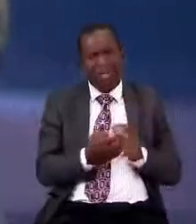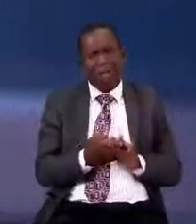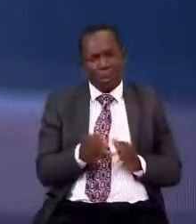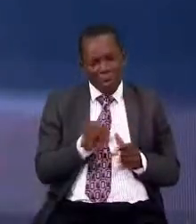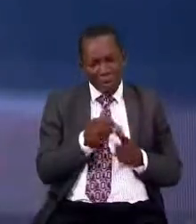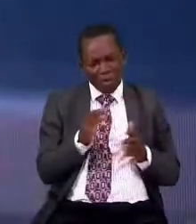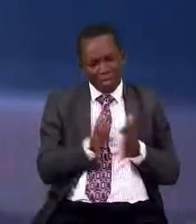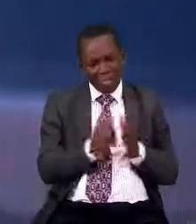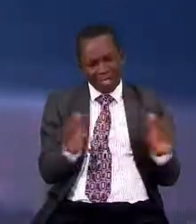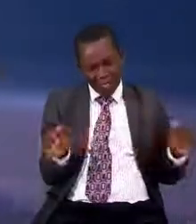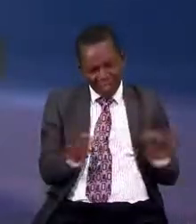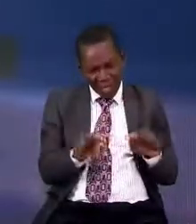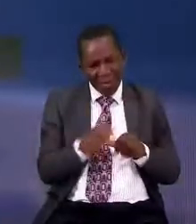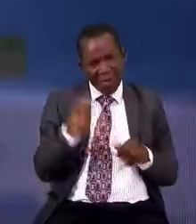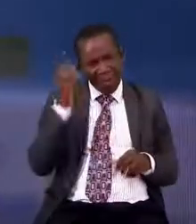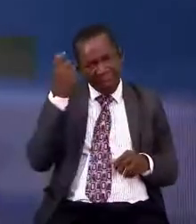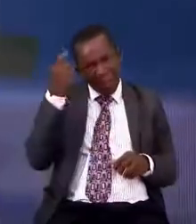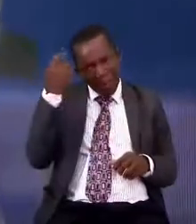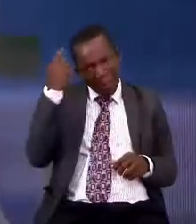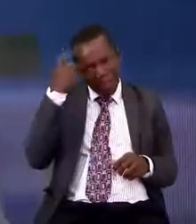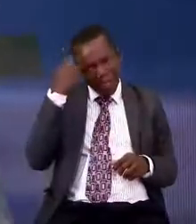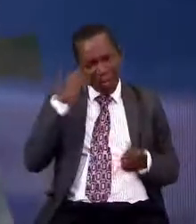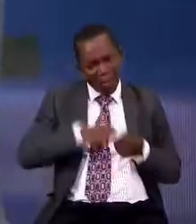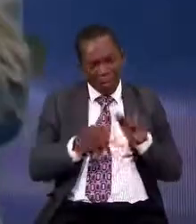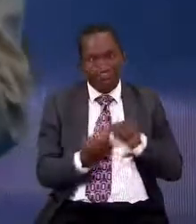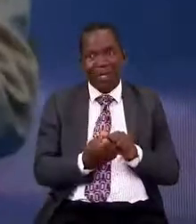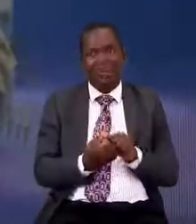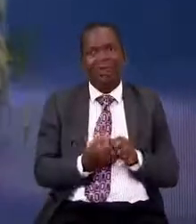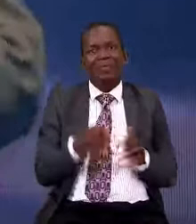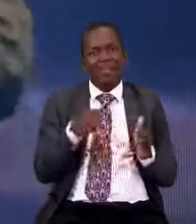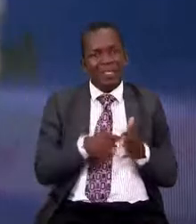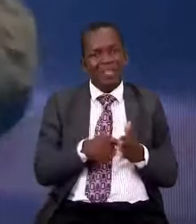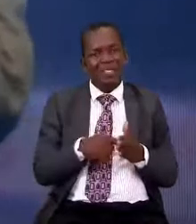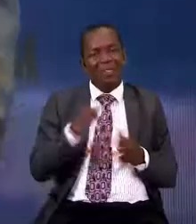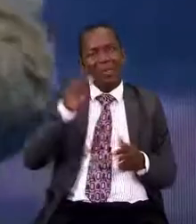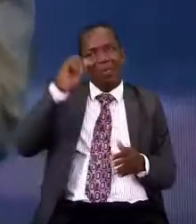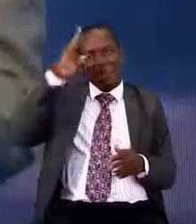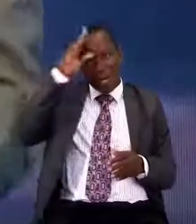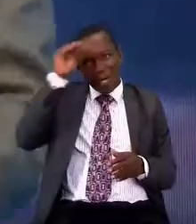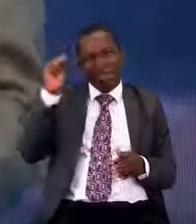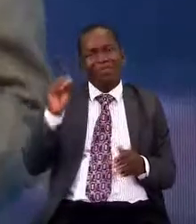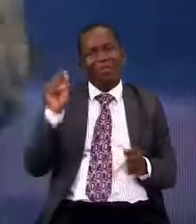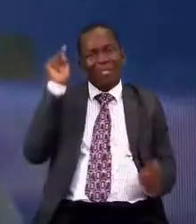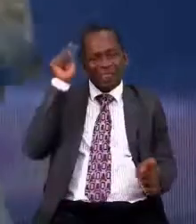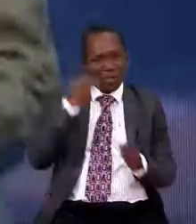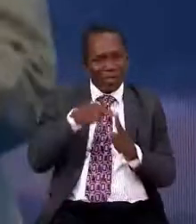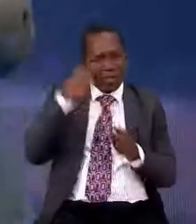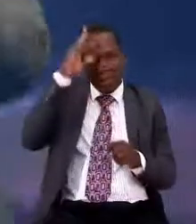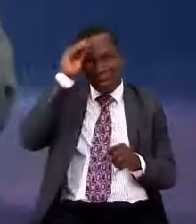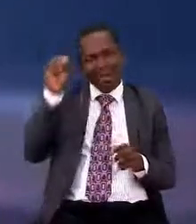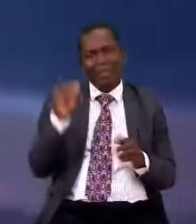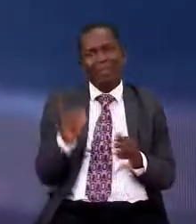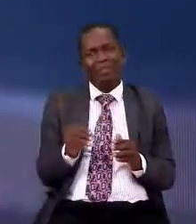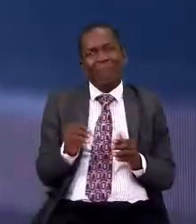la naissance. Et il y avait un homme boiteux, alors on a couvert son nom, parce que vous savez, nous ne voulons pas